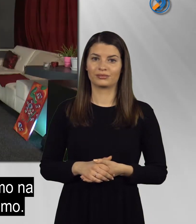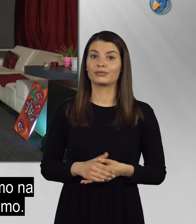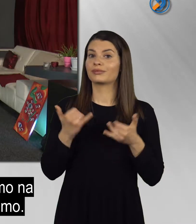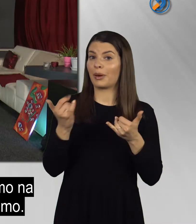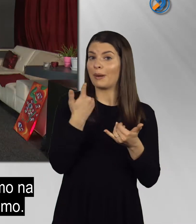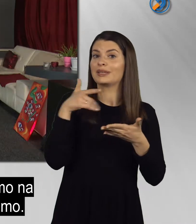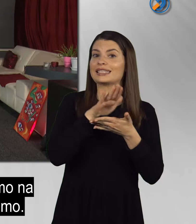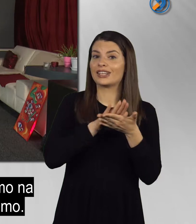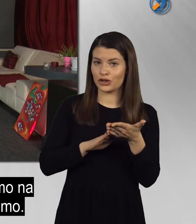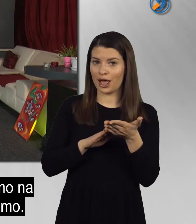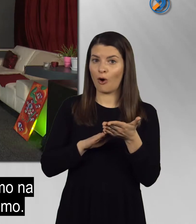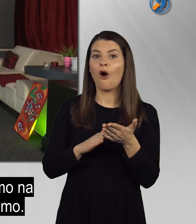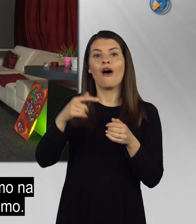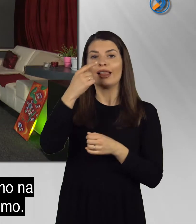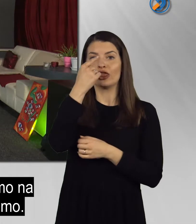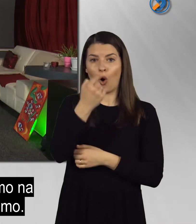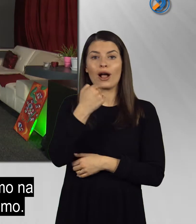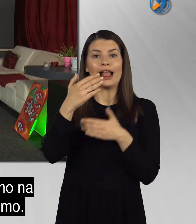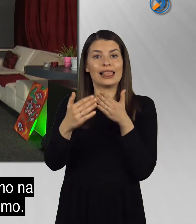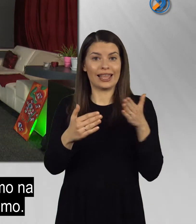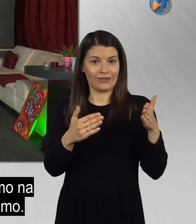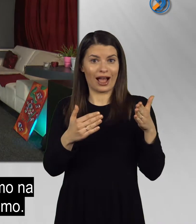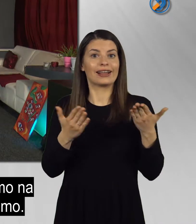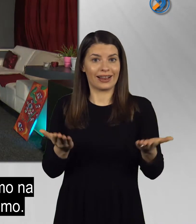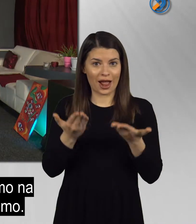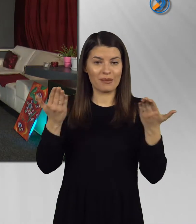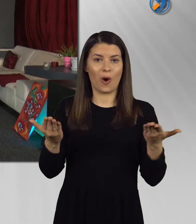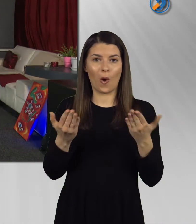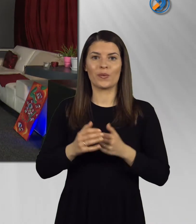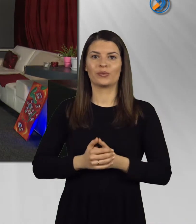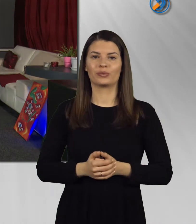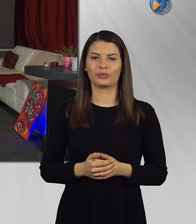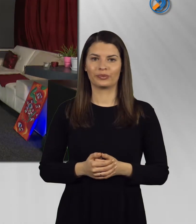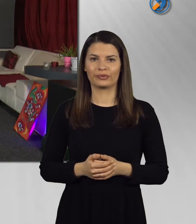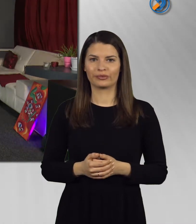Evo nas, štartamo, torej na levi nogi in gremo naprej.